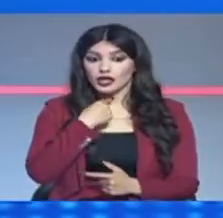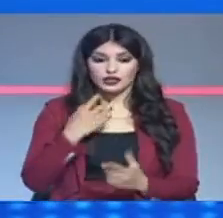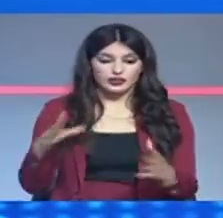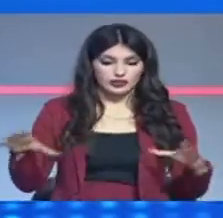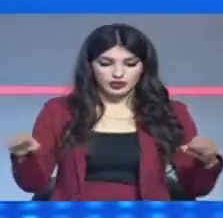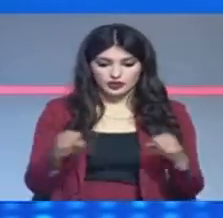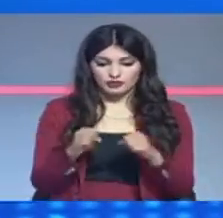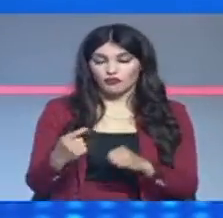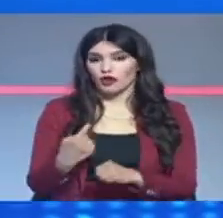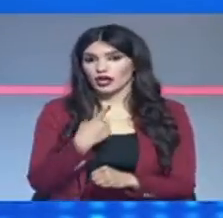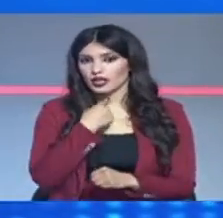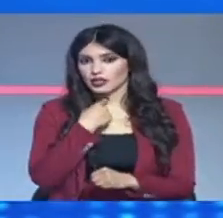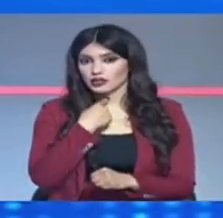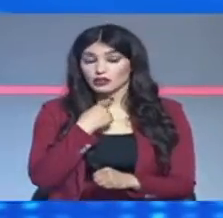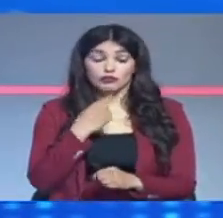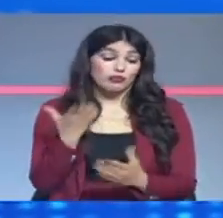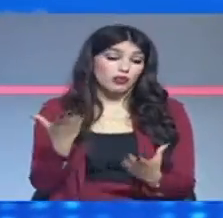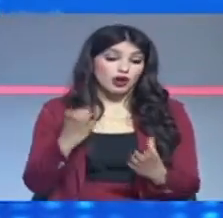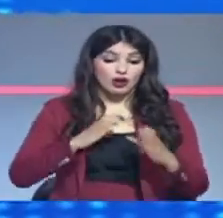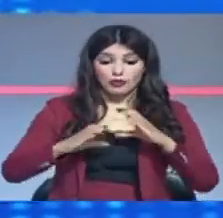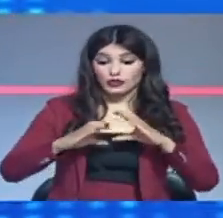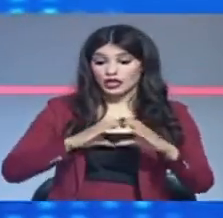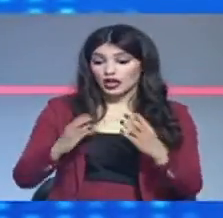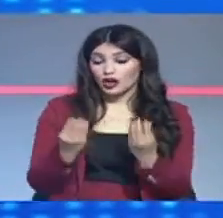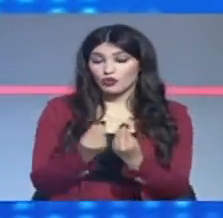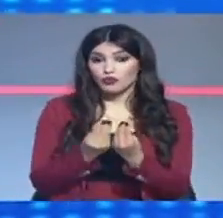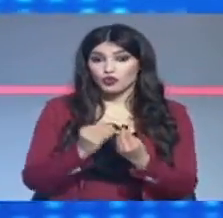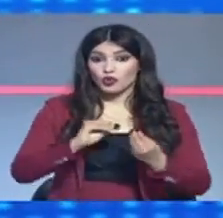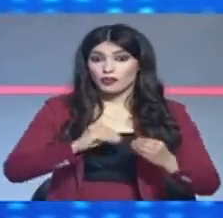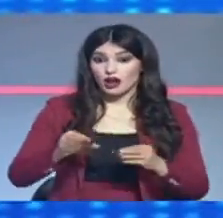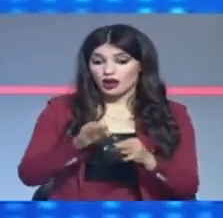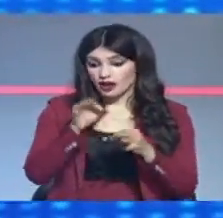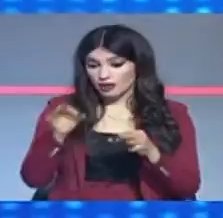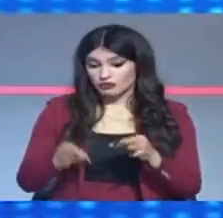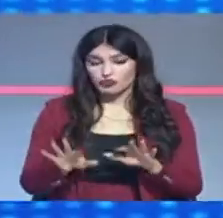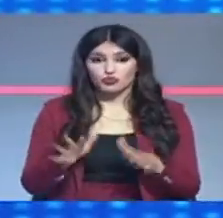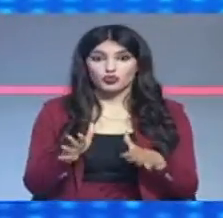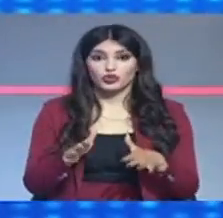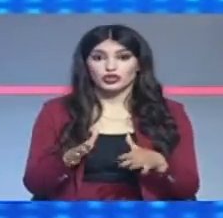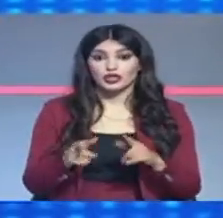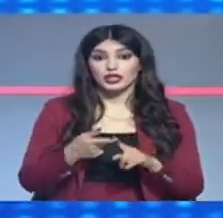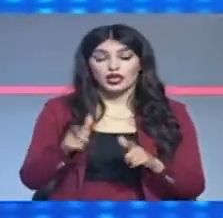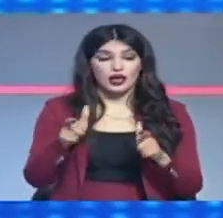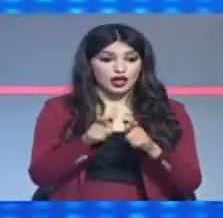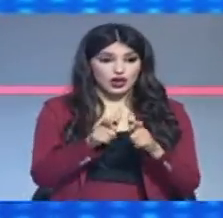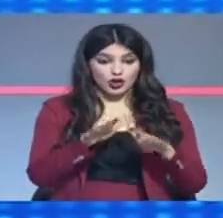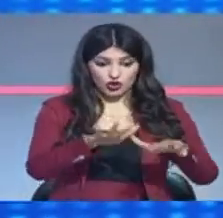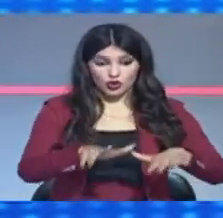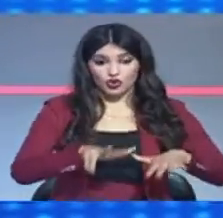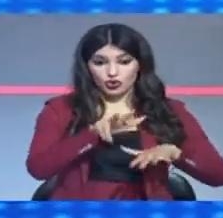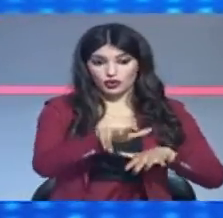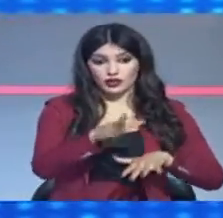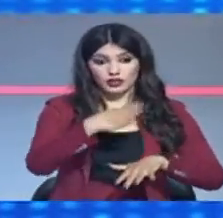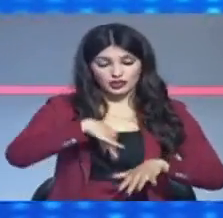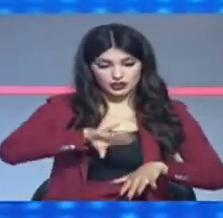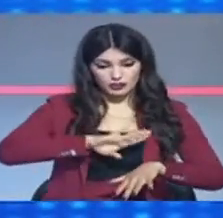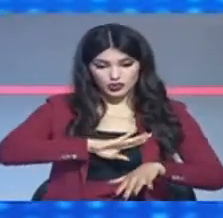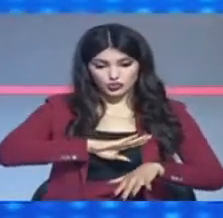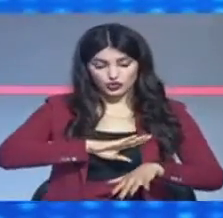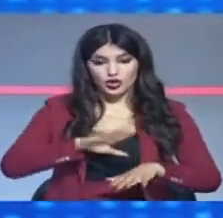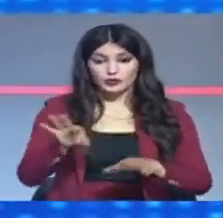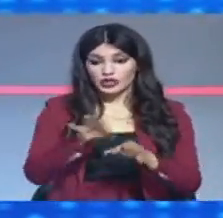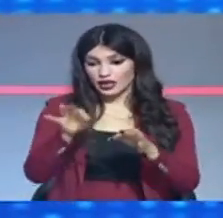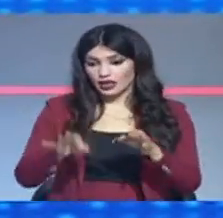بينهما ولم تنفع في حلحله الازمه ما يحيل الى امكانيه لعب مؤسسه البرلمان دوري حكم في الموضوع